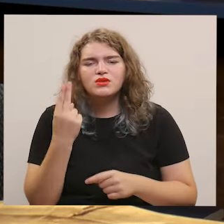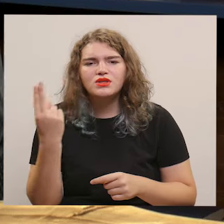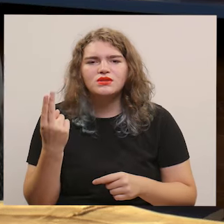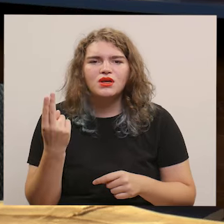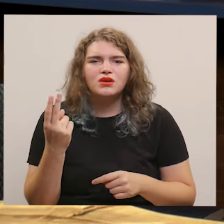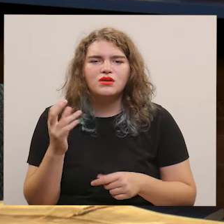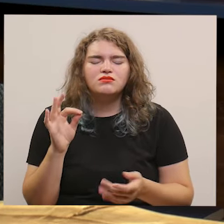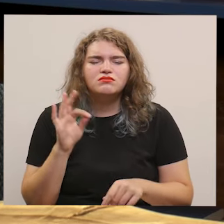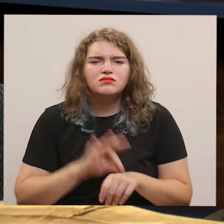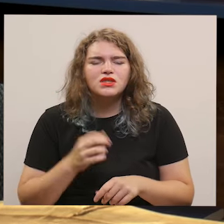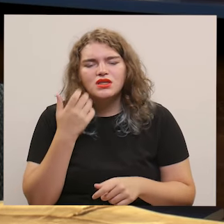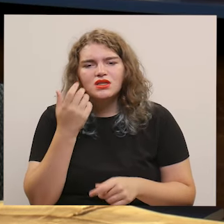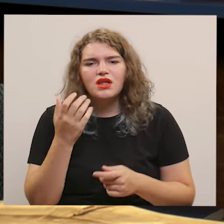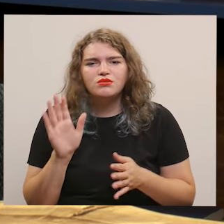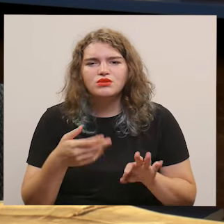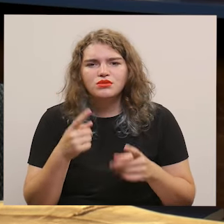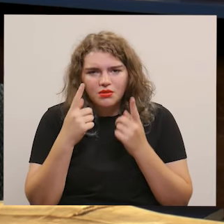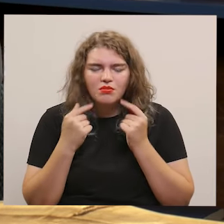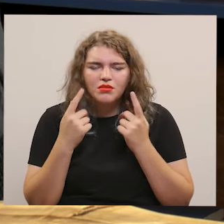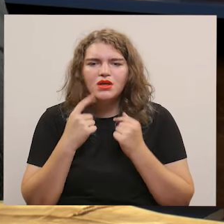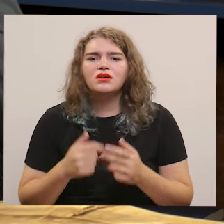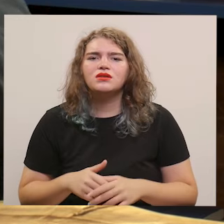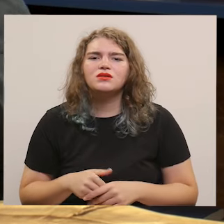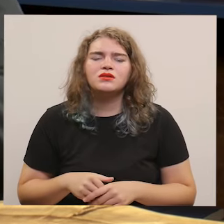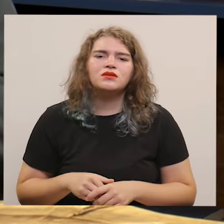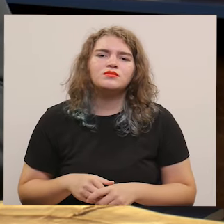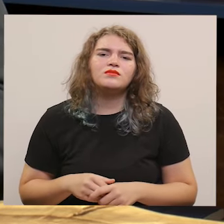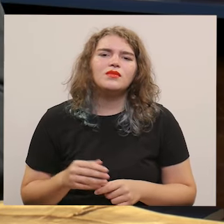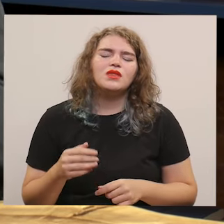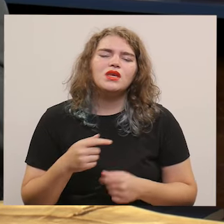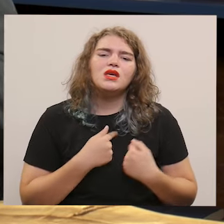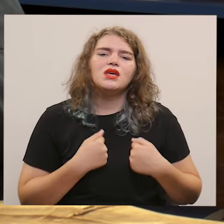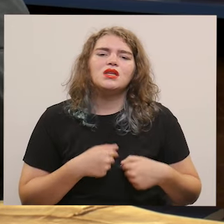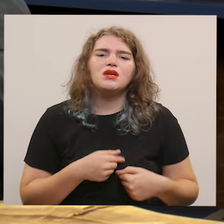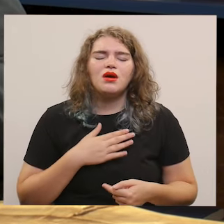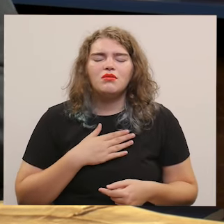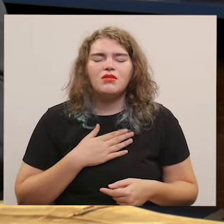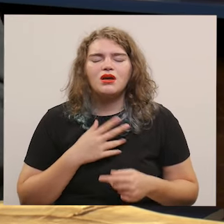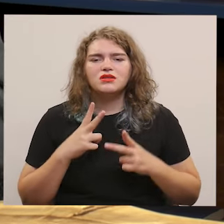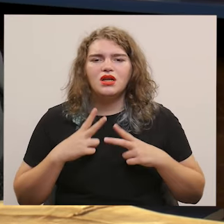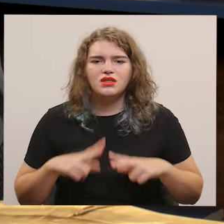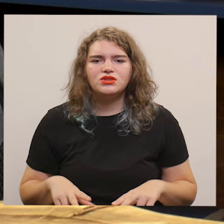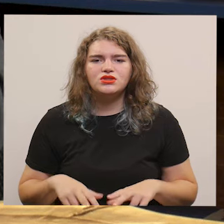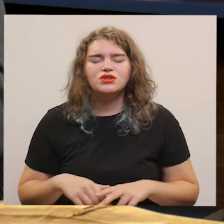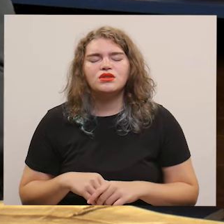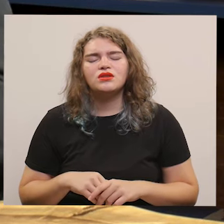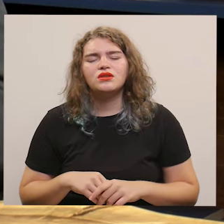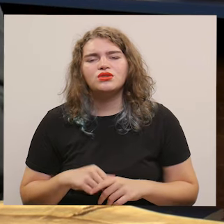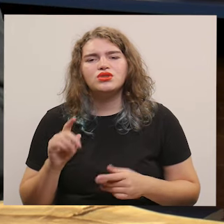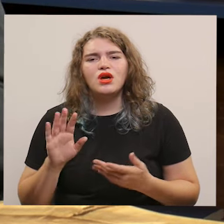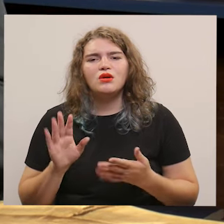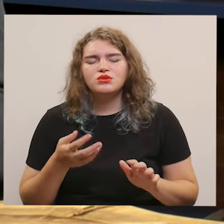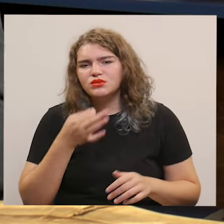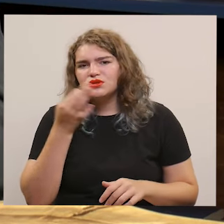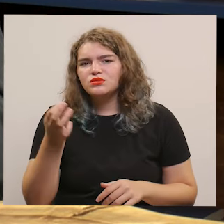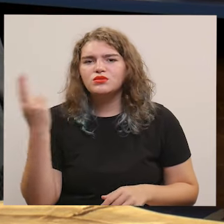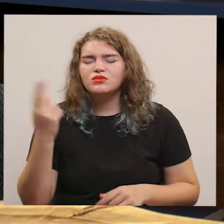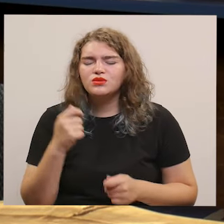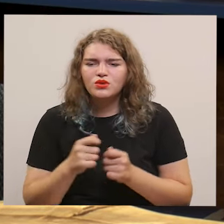momentul în care am început să plâng și momentul în care așa inima mea s-a liniștit și am început să îi spun lui Dumnezeu tot ce simt,